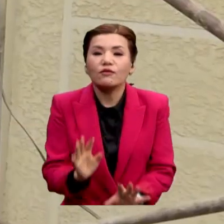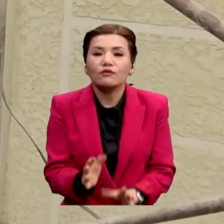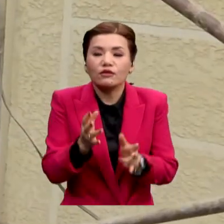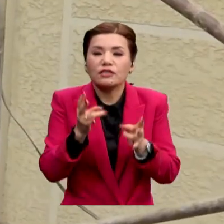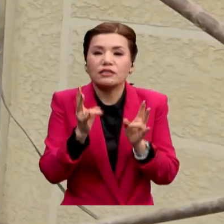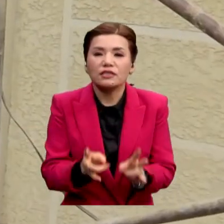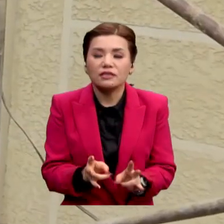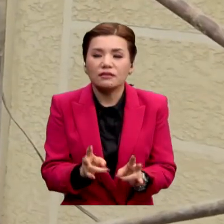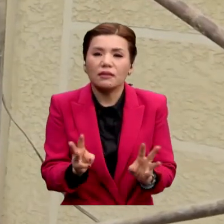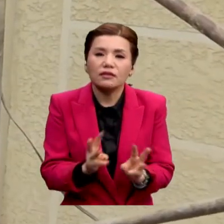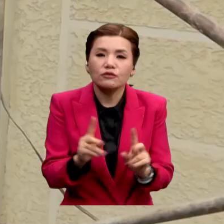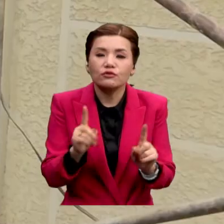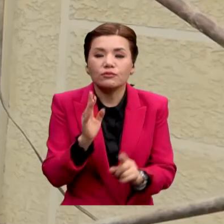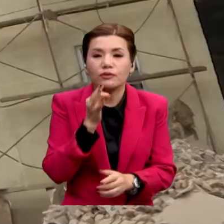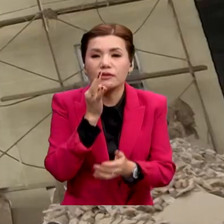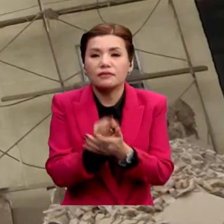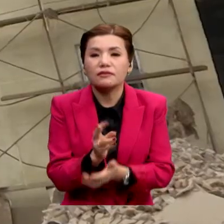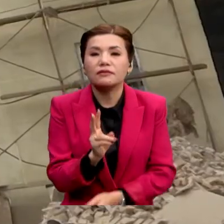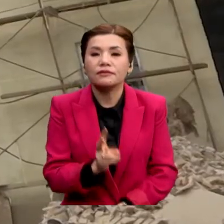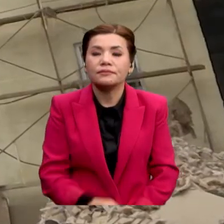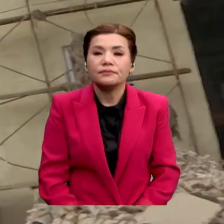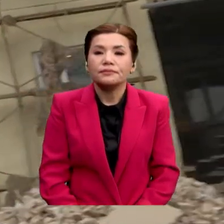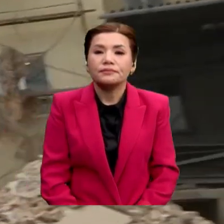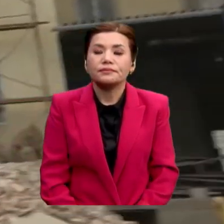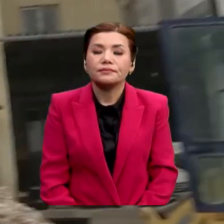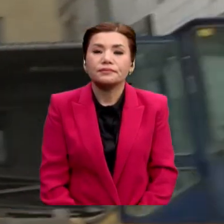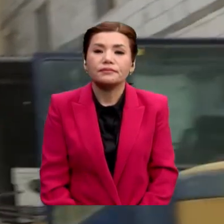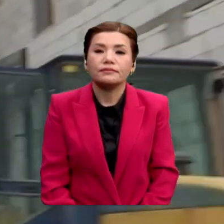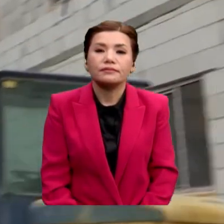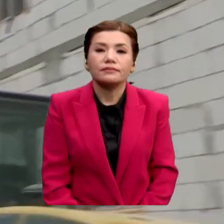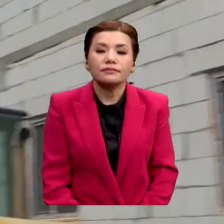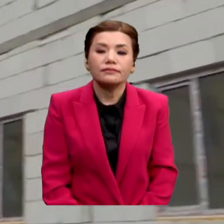в случае чрезвычайной ситуации? Амина Абдурахманова, Арсен Сандыбаев, Атамекен Бизнес.